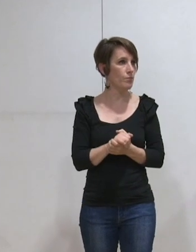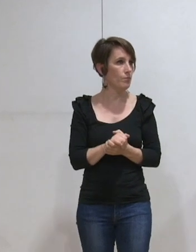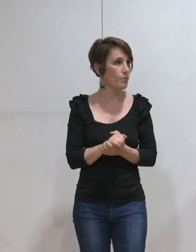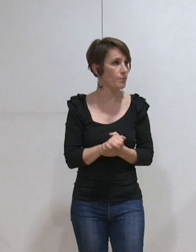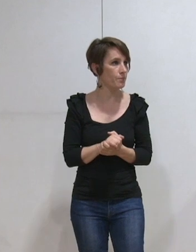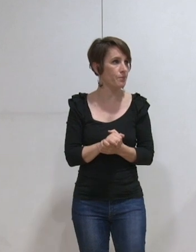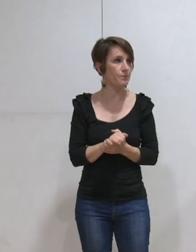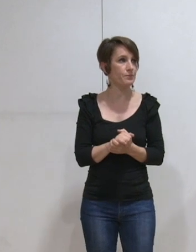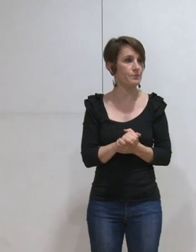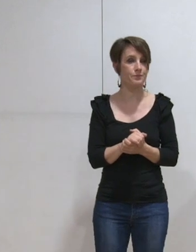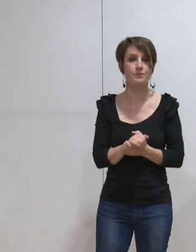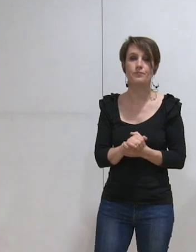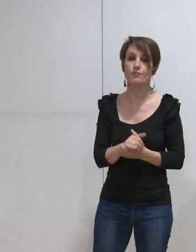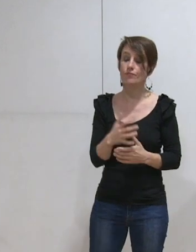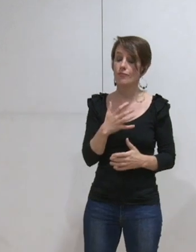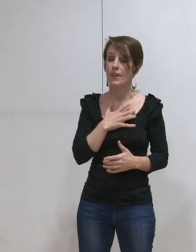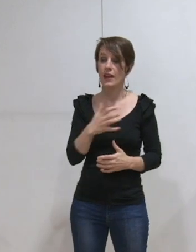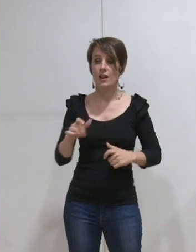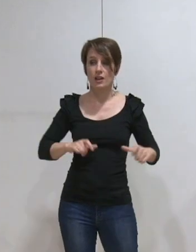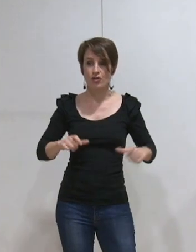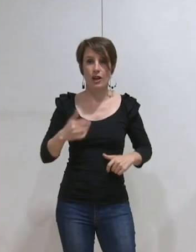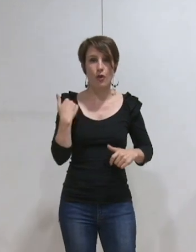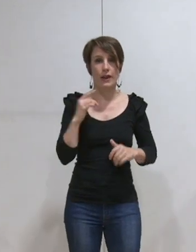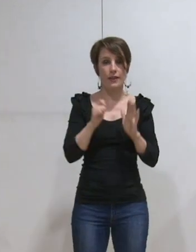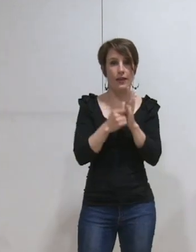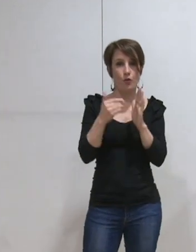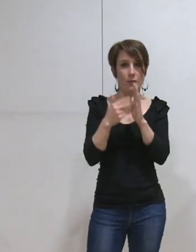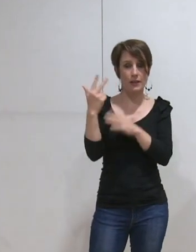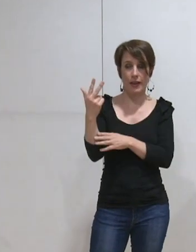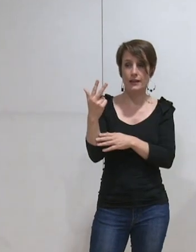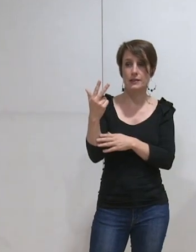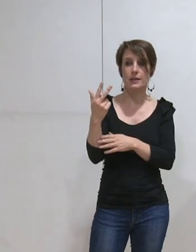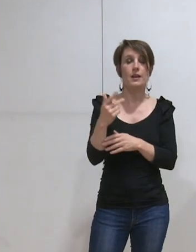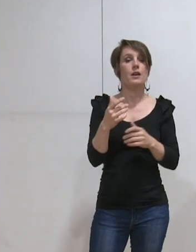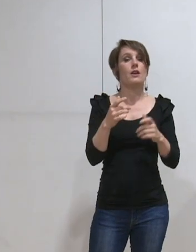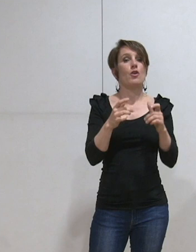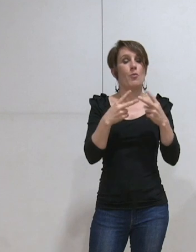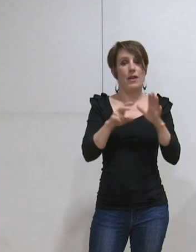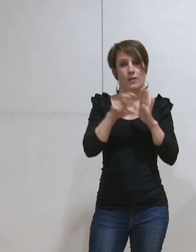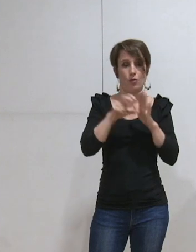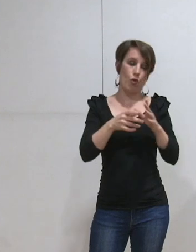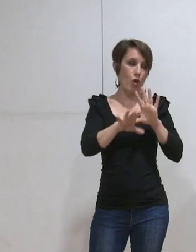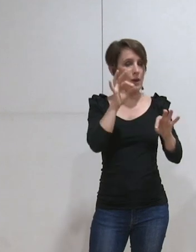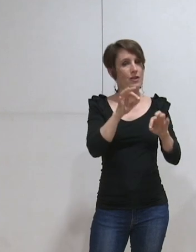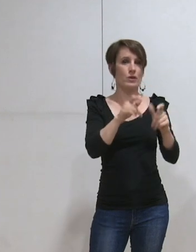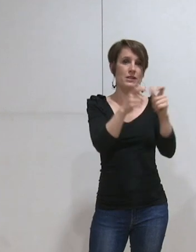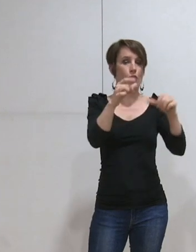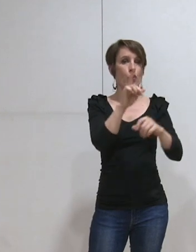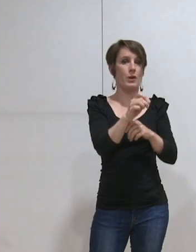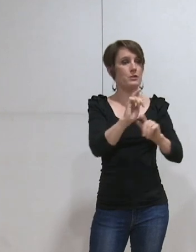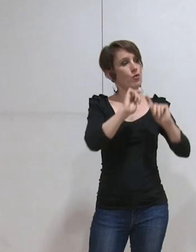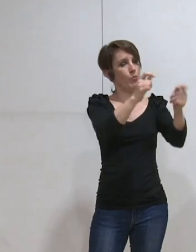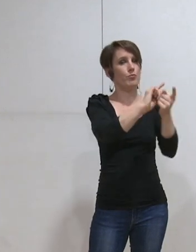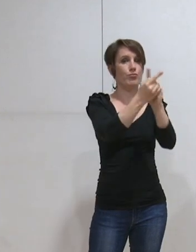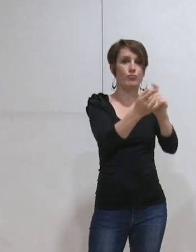mes chers collègues en 2013 la ville de Grenoble a choisi de transformer sa régie en société publique locale hautgrenoble en s'associant avec d'autres